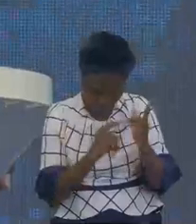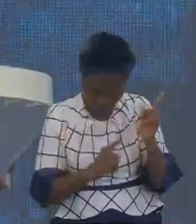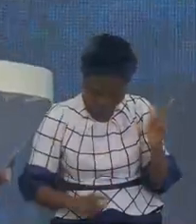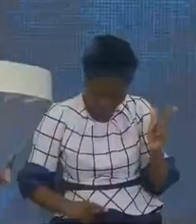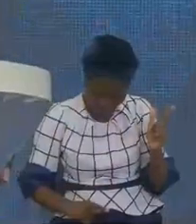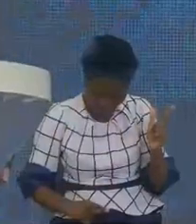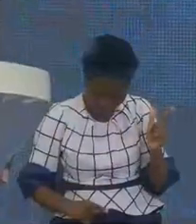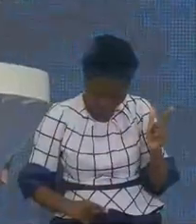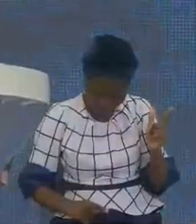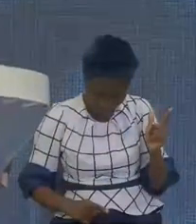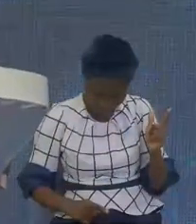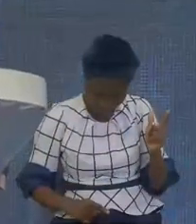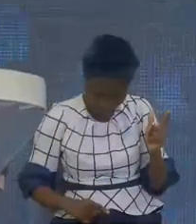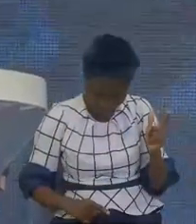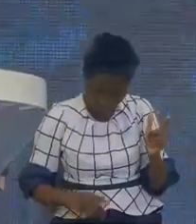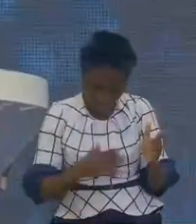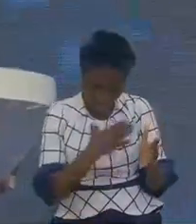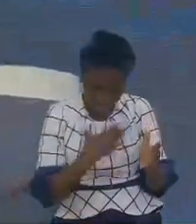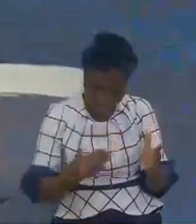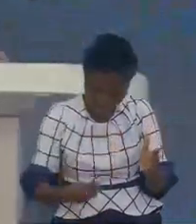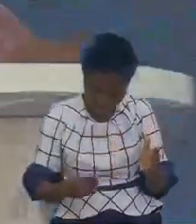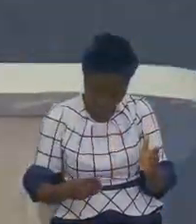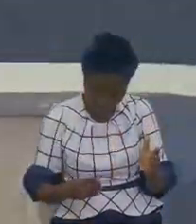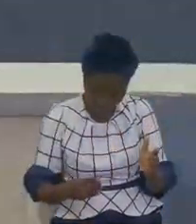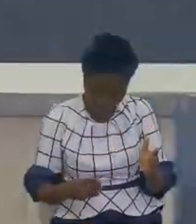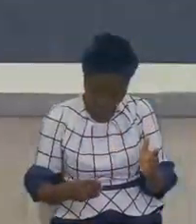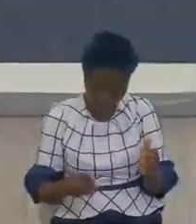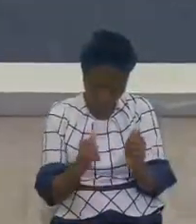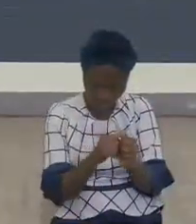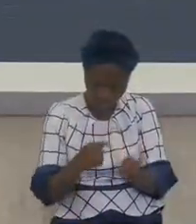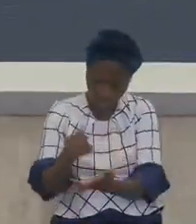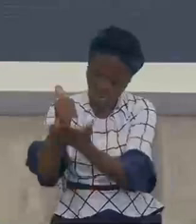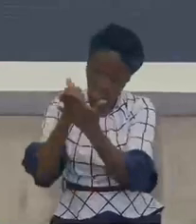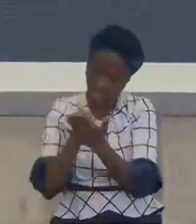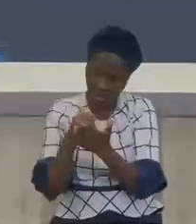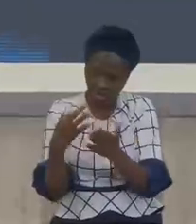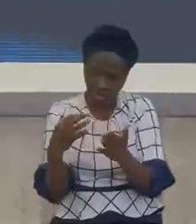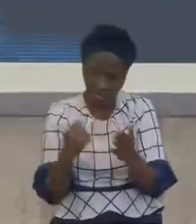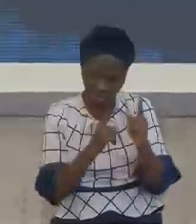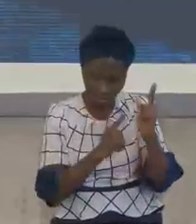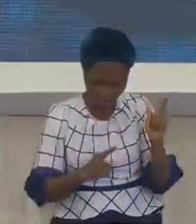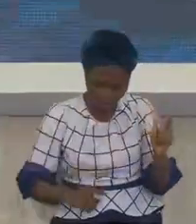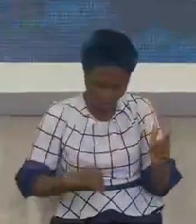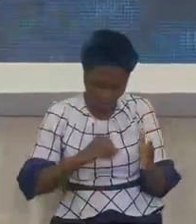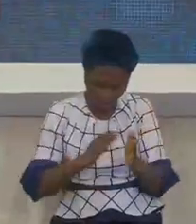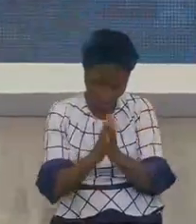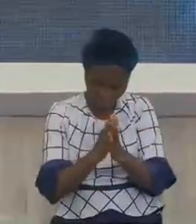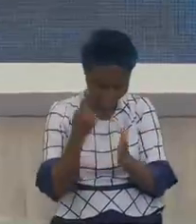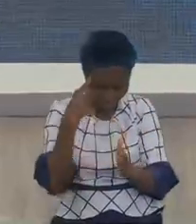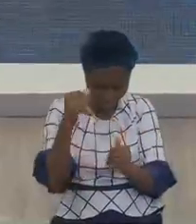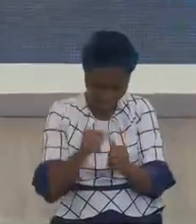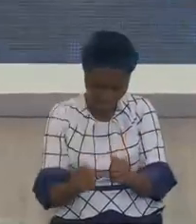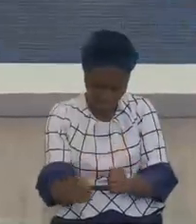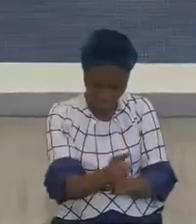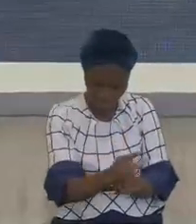avec le secours et l'aide de Dieu, je prie pour tous ceux qui ont écouté ta parole ce